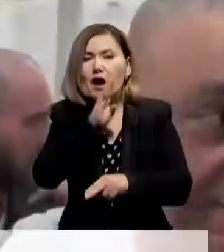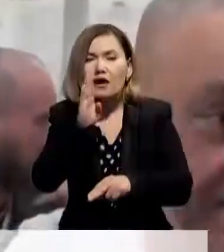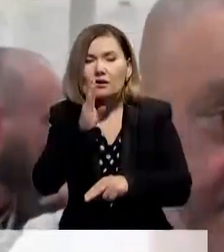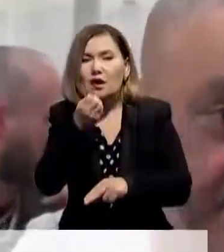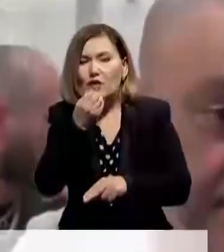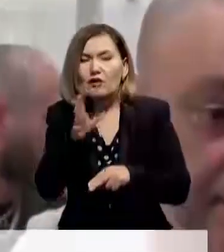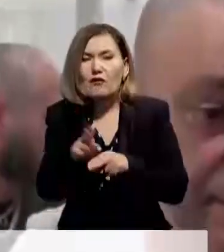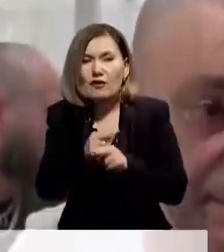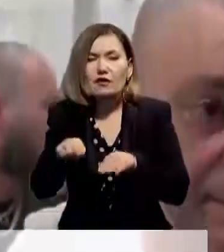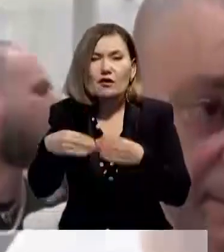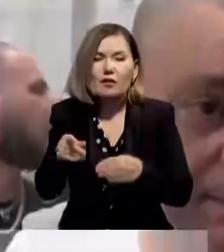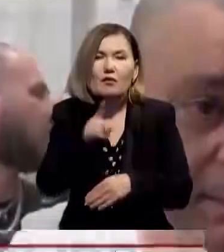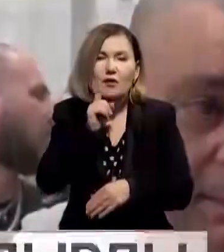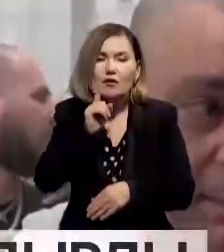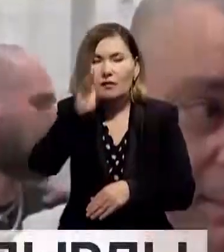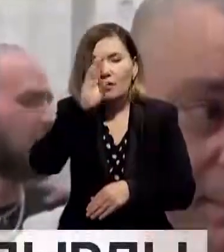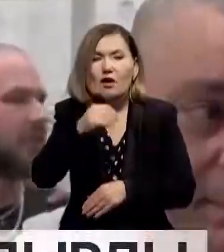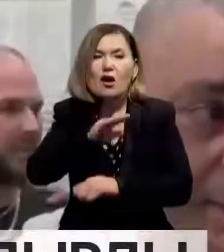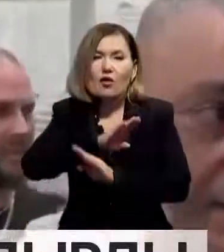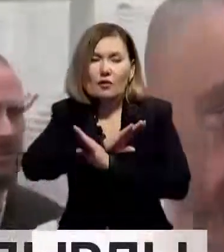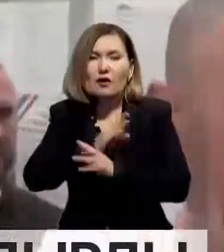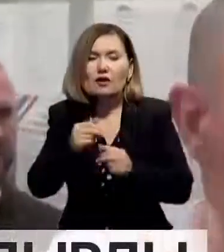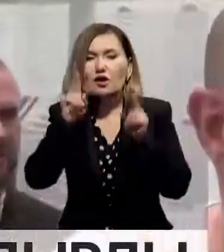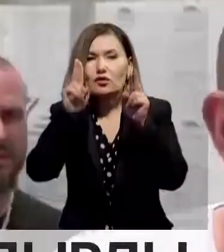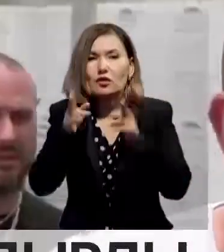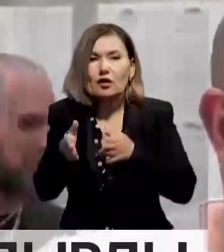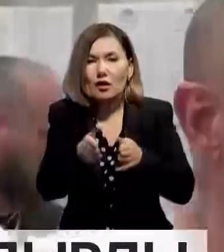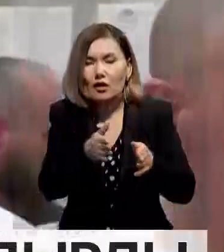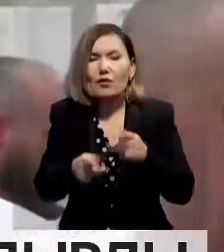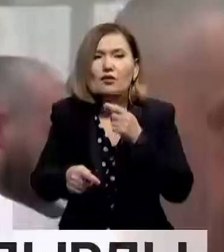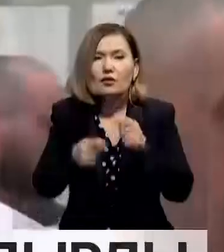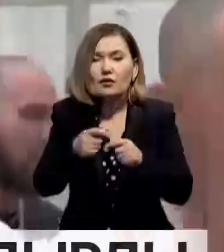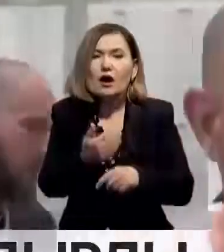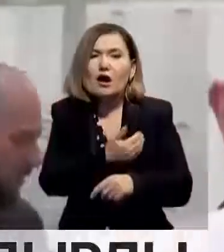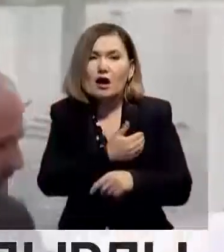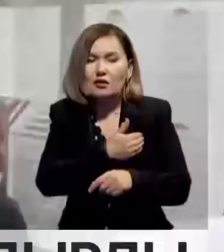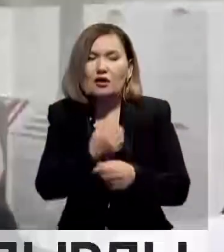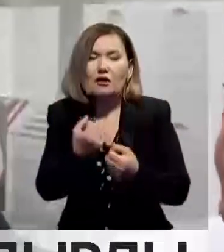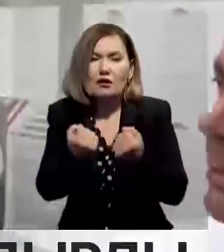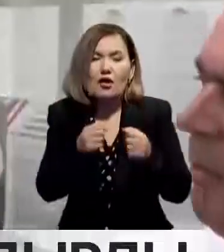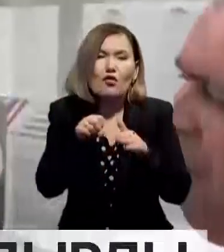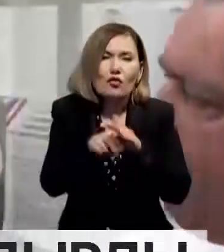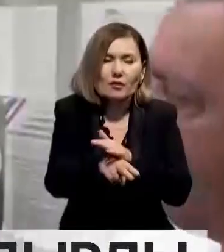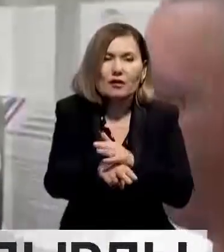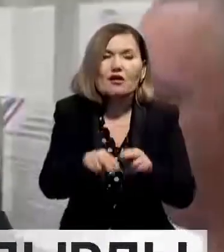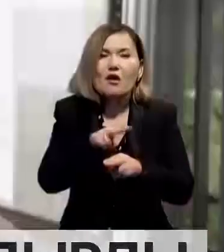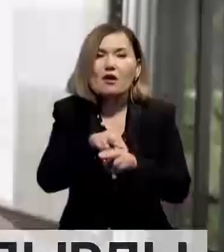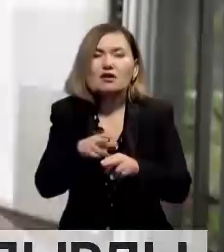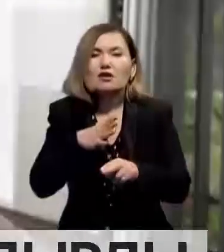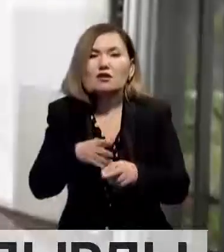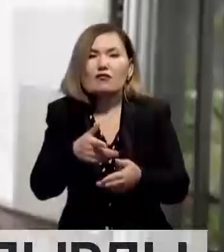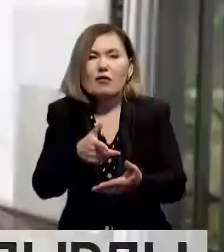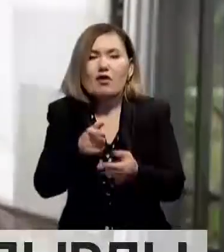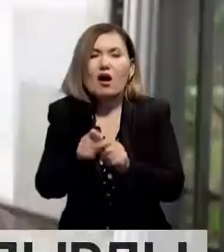тәрбие берді. Қыршын кетті ғой. Ол жол ережесін бұзды. Қашып құтылғысы келді. Бірақ сол үшін оны атпауға болар еді ғой.